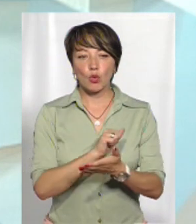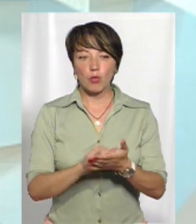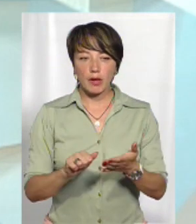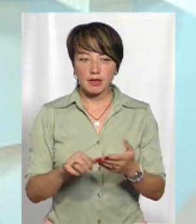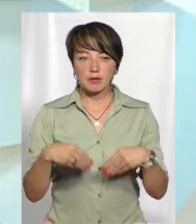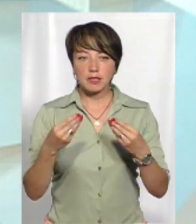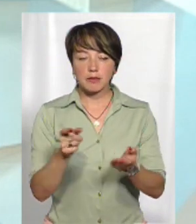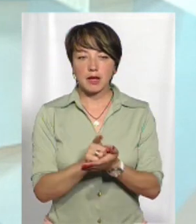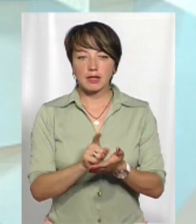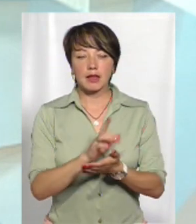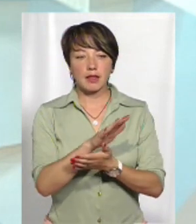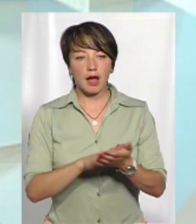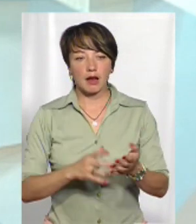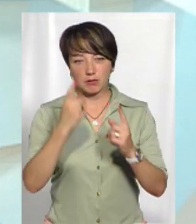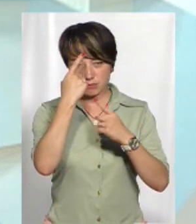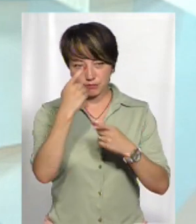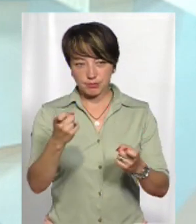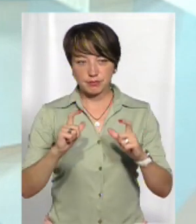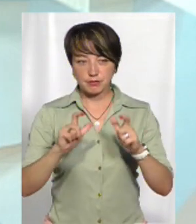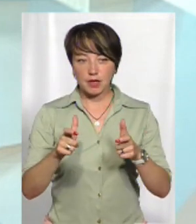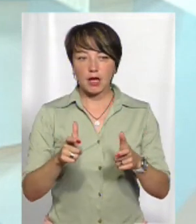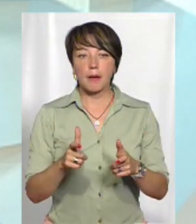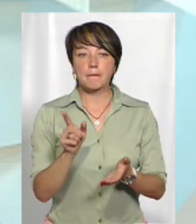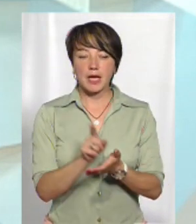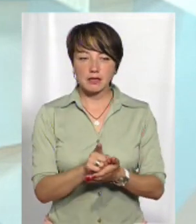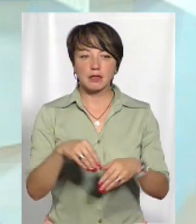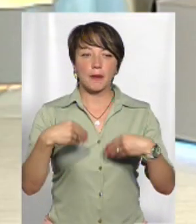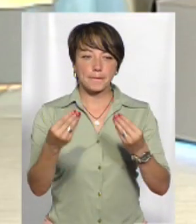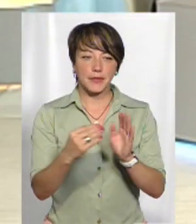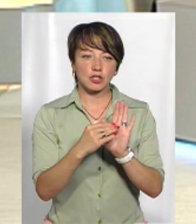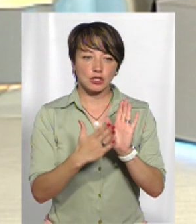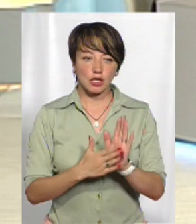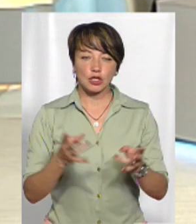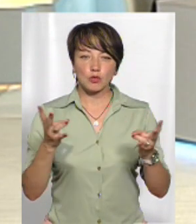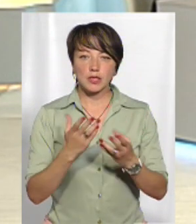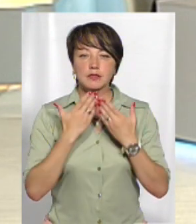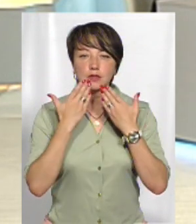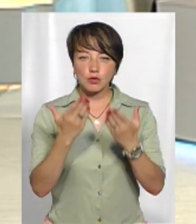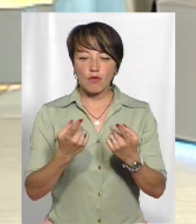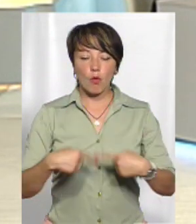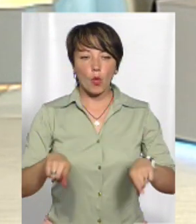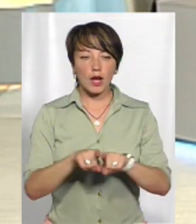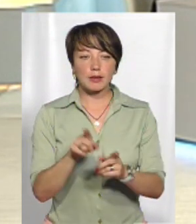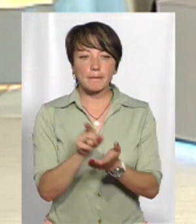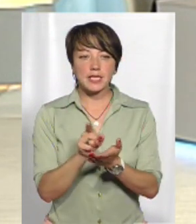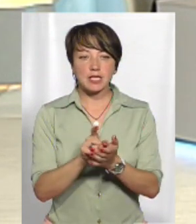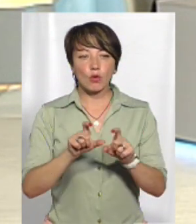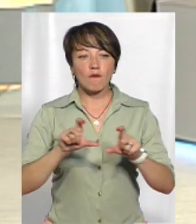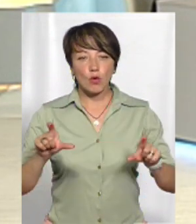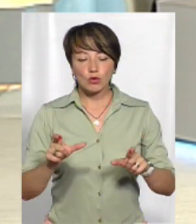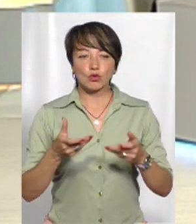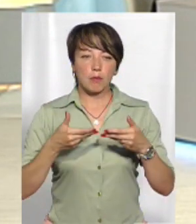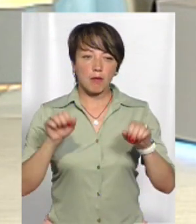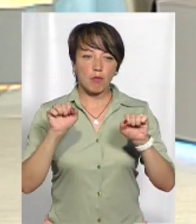призначення пенсії, далі отримала повідомлення про те, що пенсія призначена, і їй необхідно звернутися в органи пенсійного фонду для того, щоб